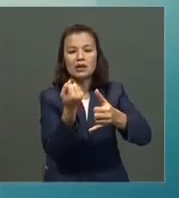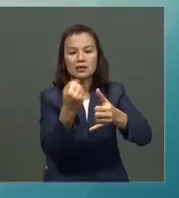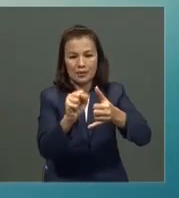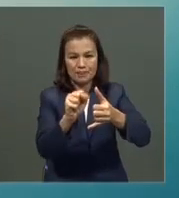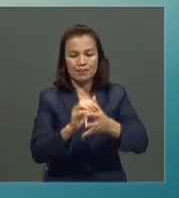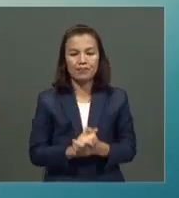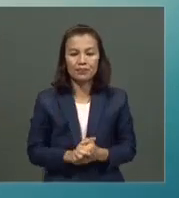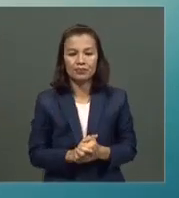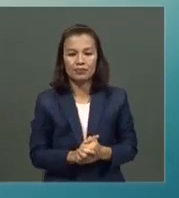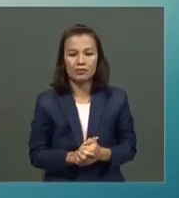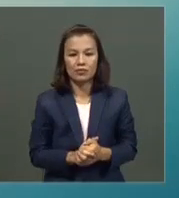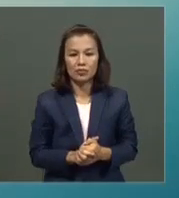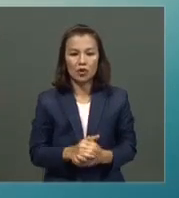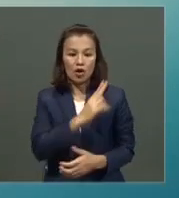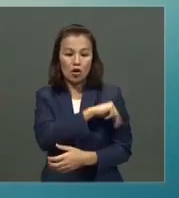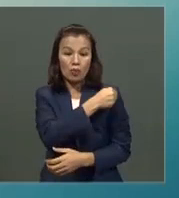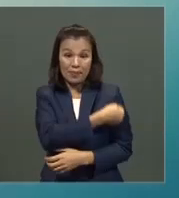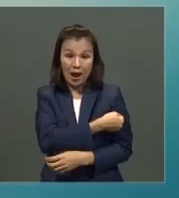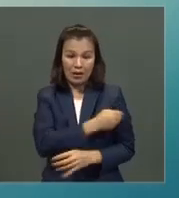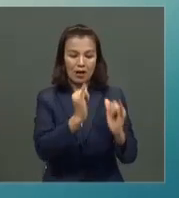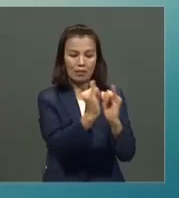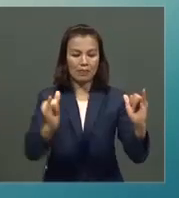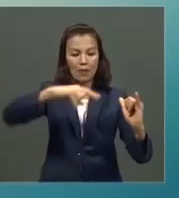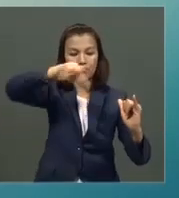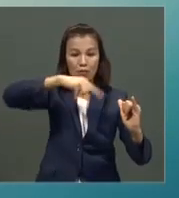วนผู้ที่ยังรักษาอยู่ในโรงพยาบาลนะคะ